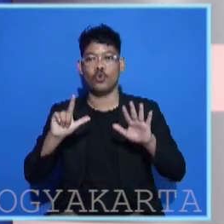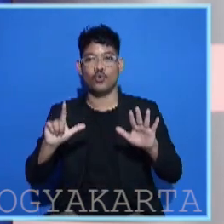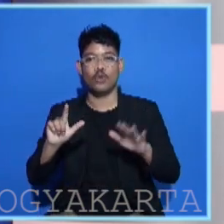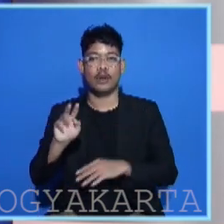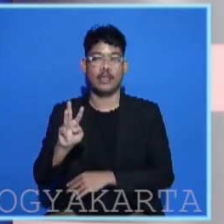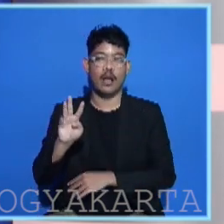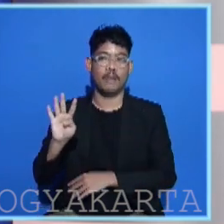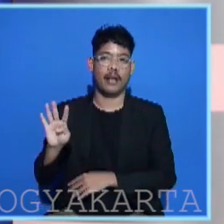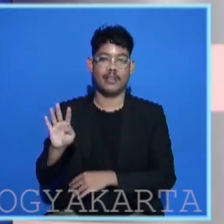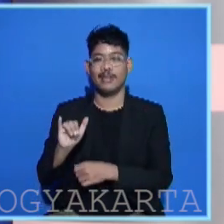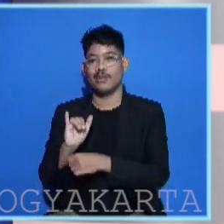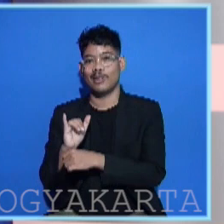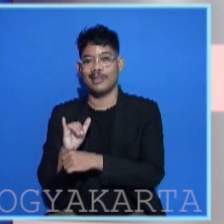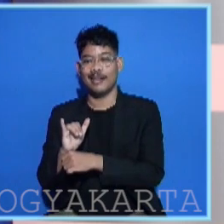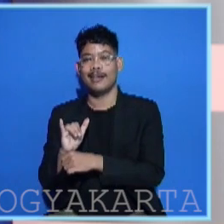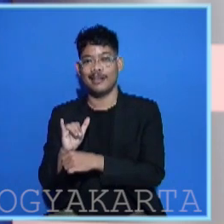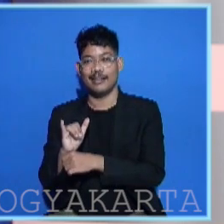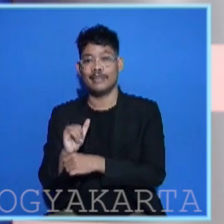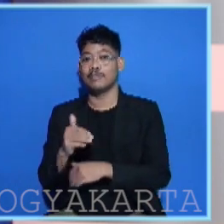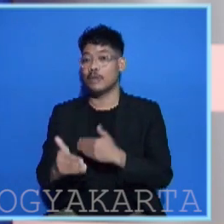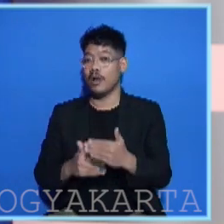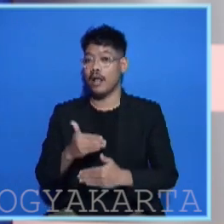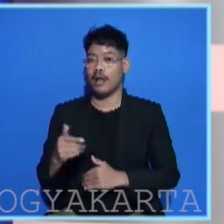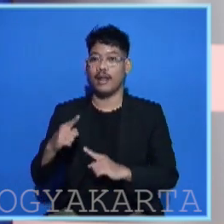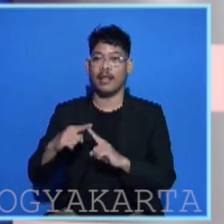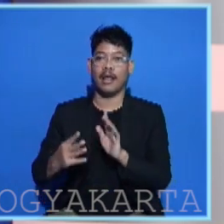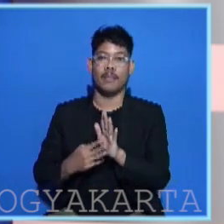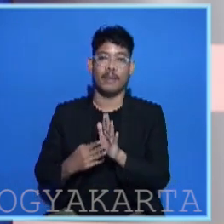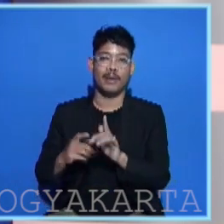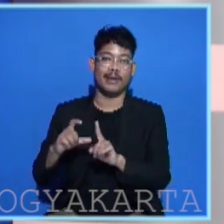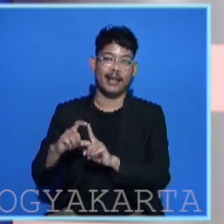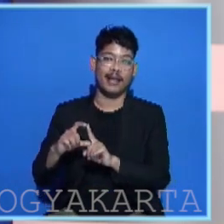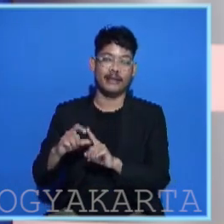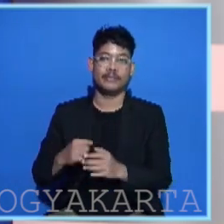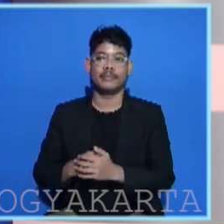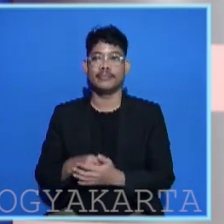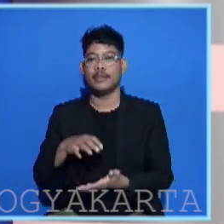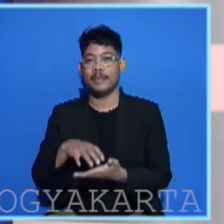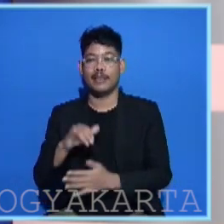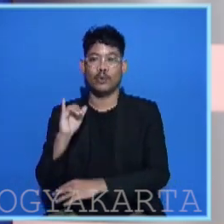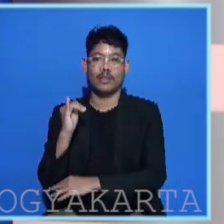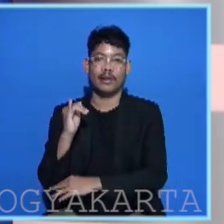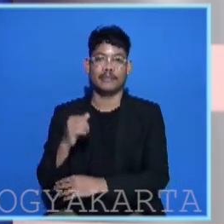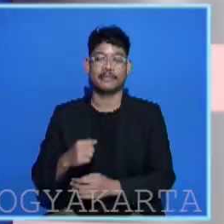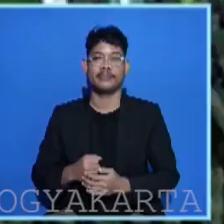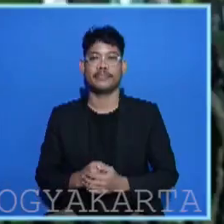TMMD Sengkuyung tahap pertama tahun anggaran 2023 di Kemanren Tegal Rejo, Kota